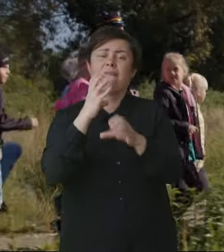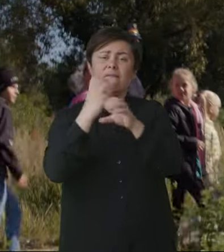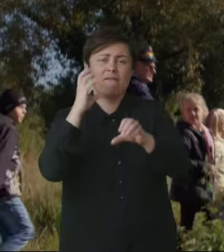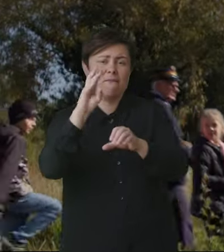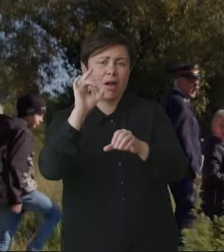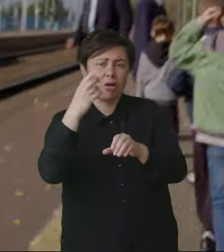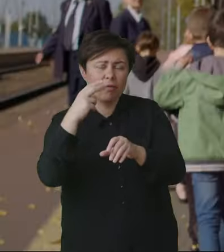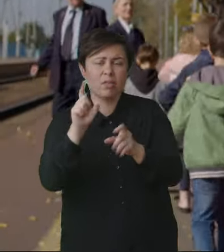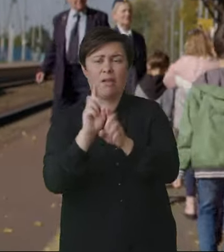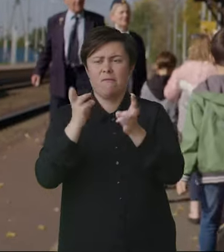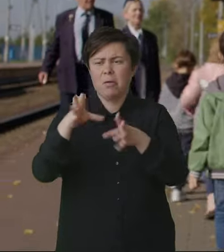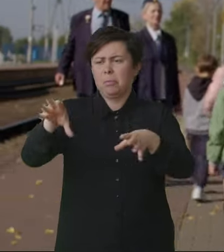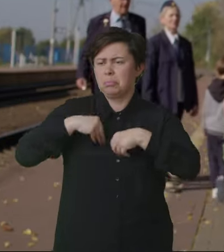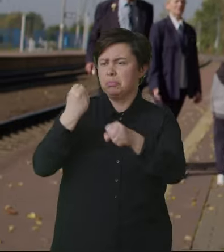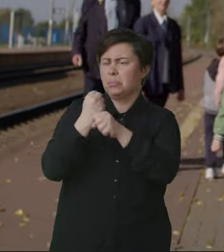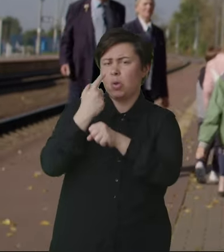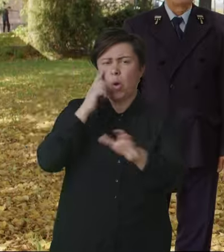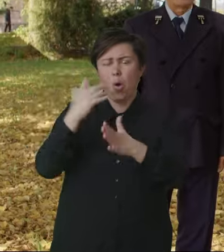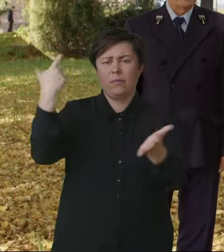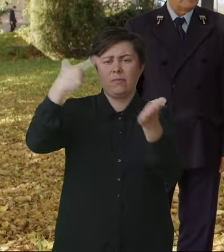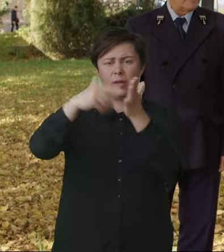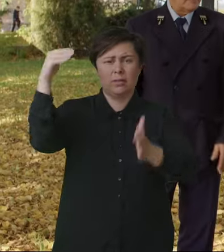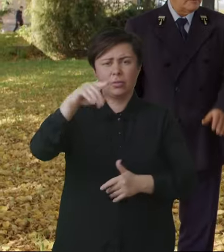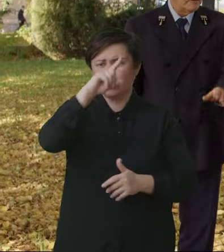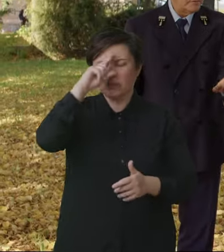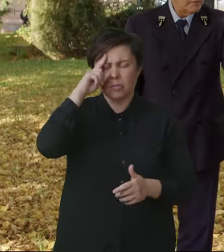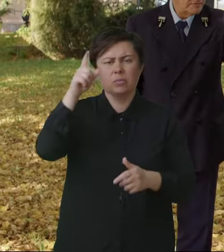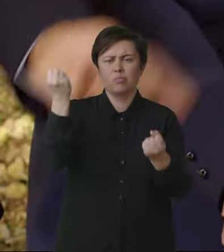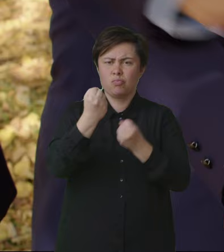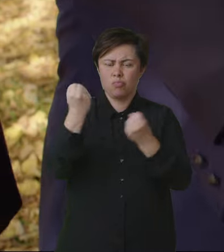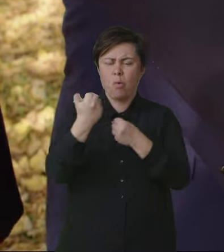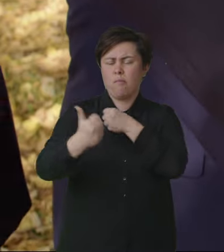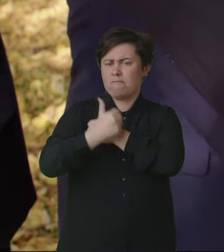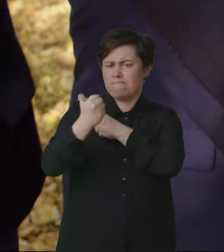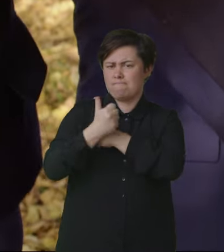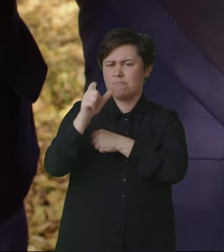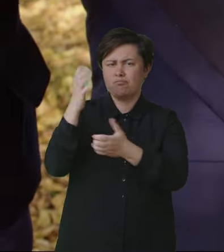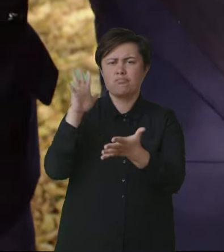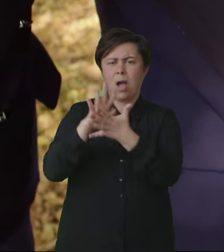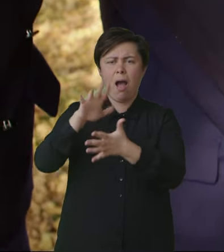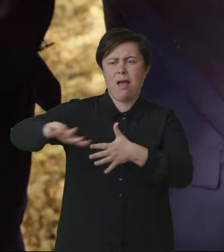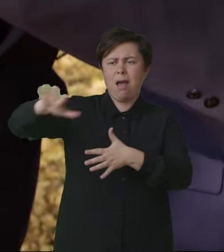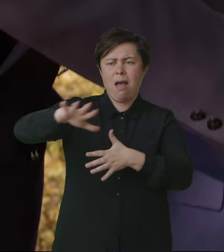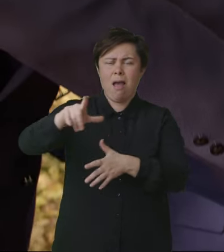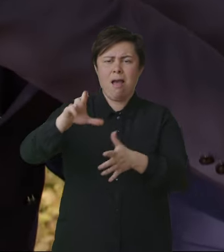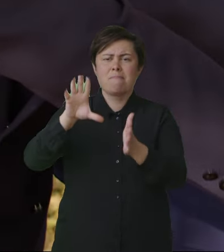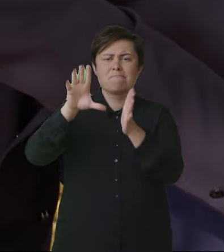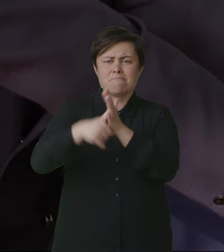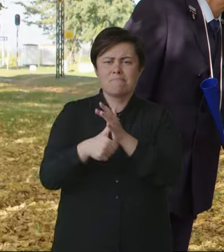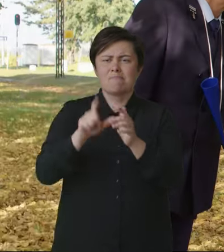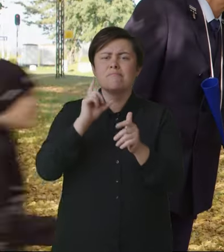gdzie zatrudniano około 2000 osób, co znacząco determinowało charakter miejscowości jako